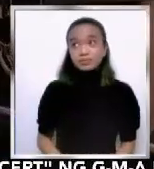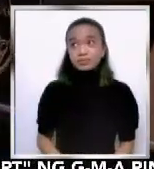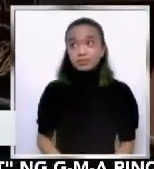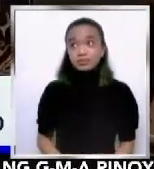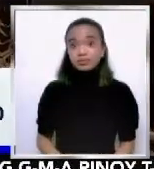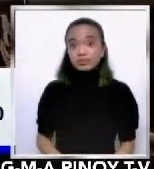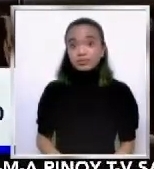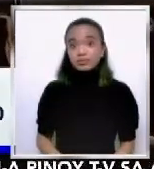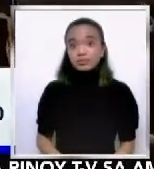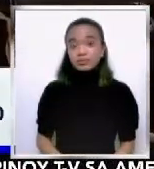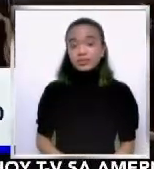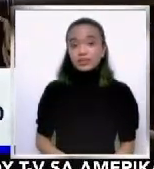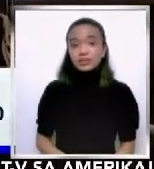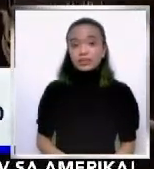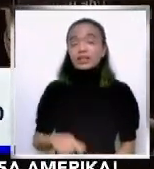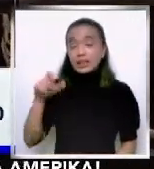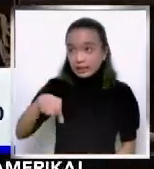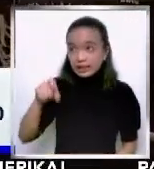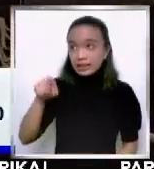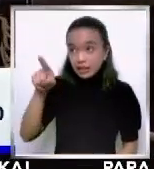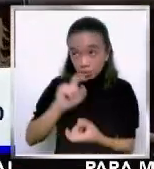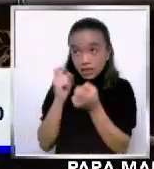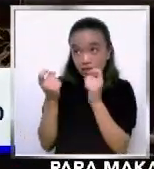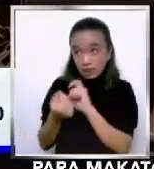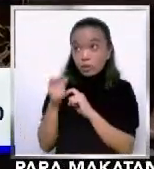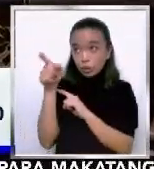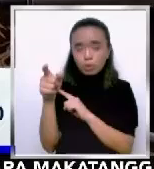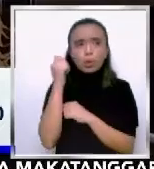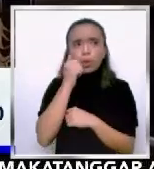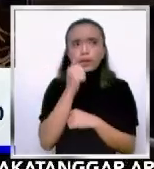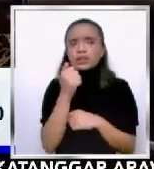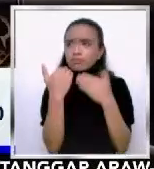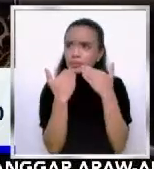balong, kailangan magbago-bago ka. Magpasalamat ka lalo kasi